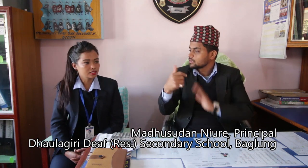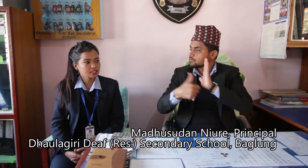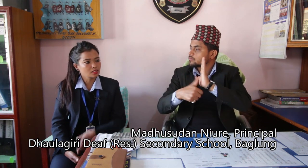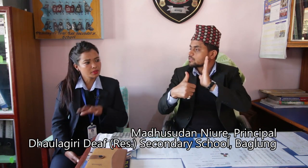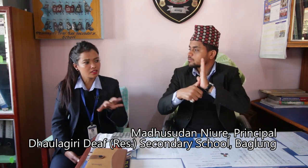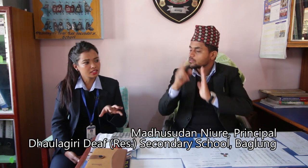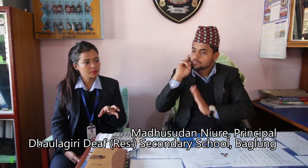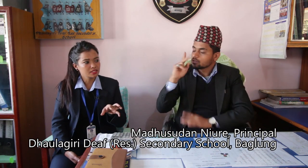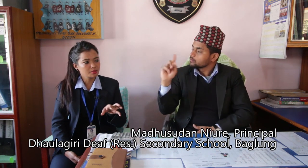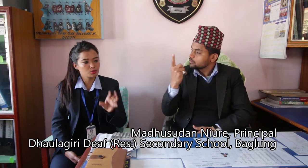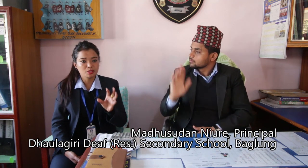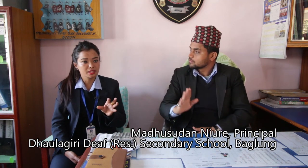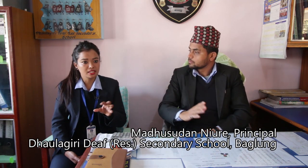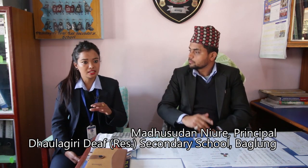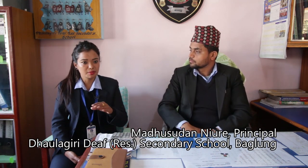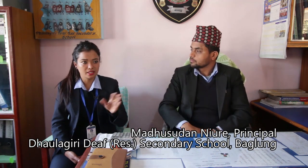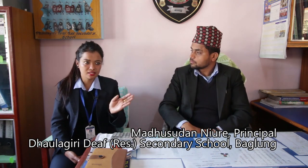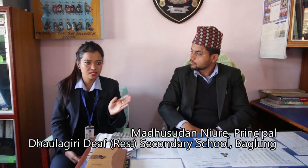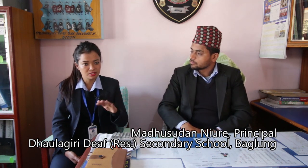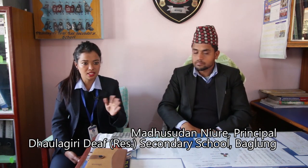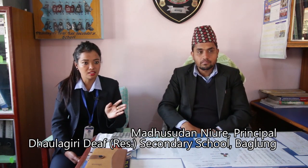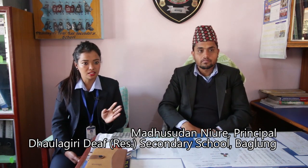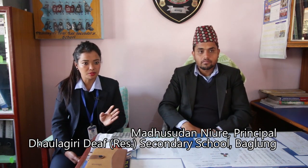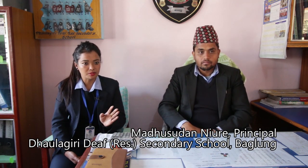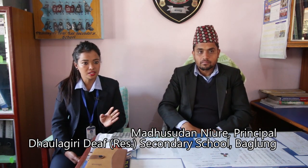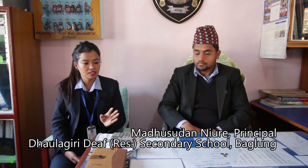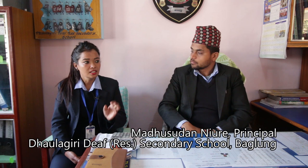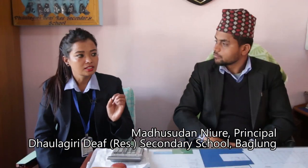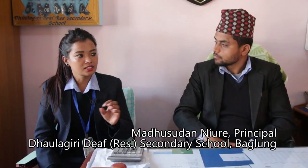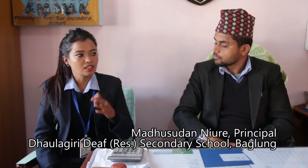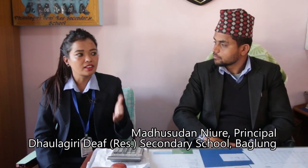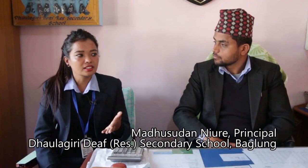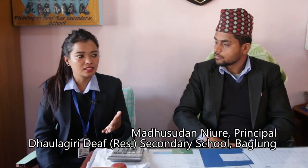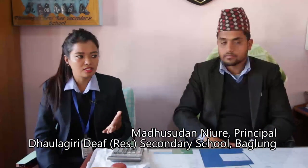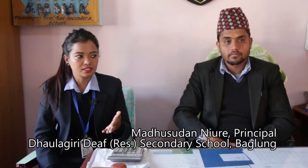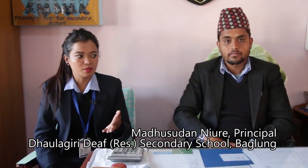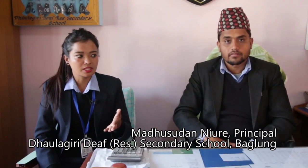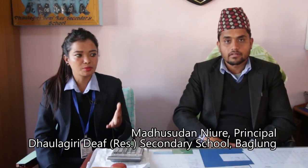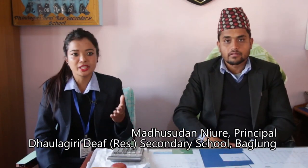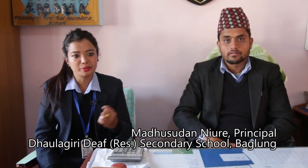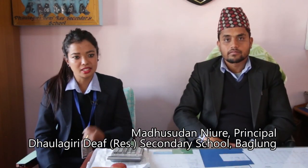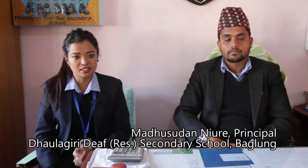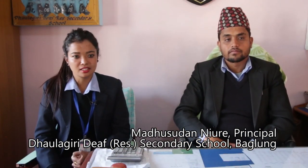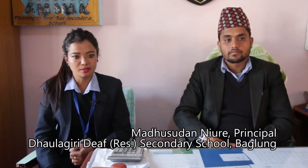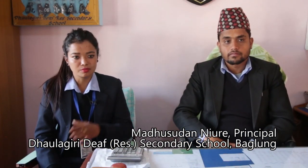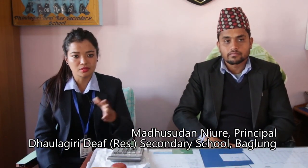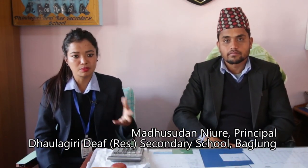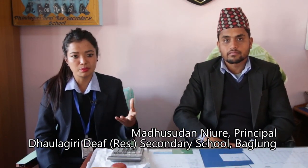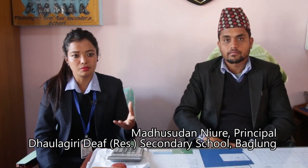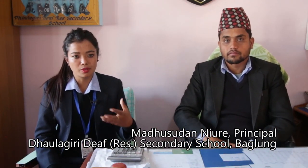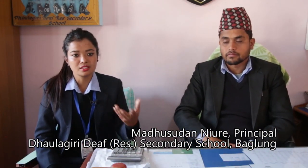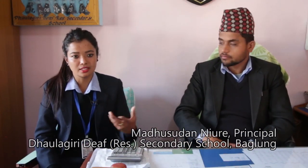और चावे कक्षिया माँचे आवा, सुन्ने वीदियर ती एक चान दूजान गरे राउनुछ, तो रचे हरेक कक्षिया माँचे बाइरा वीदियर थी